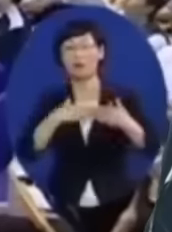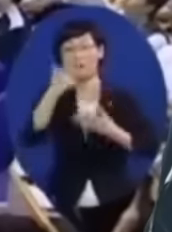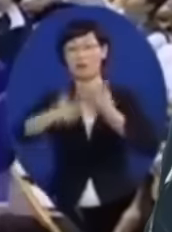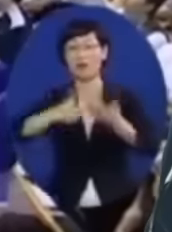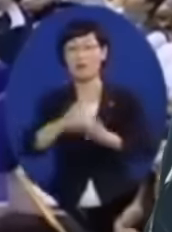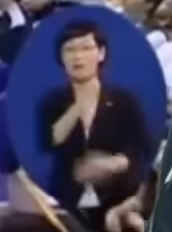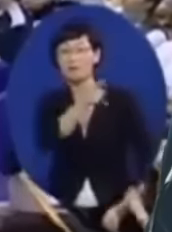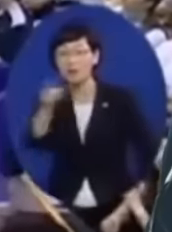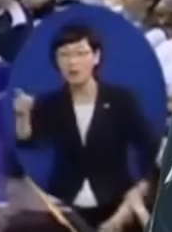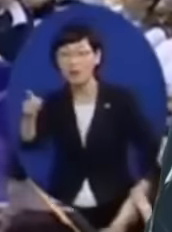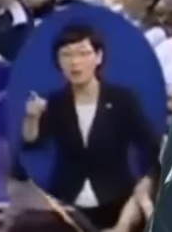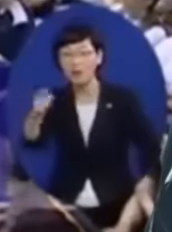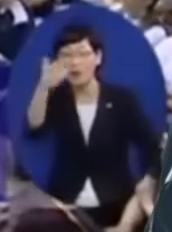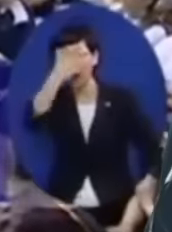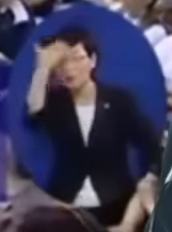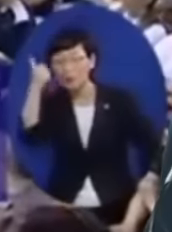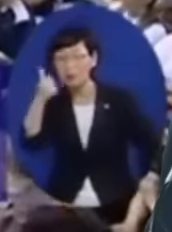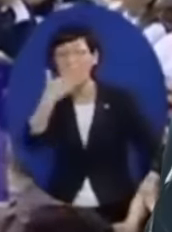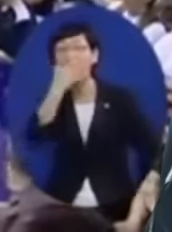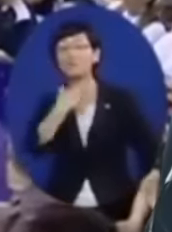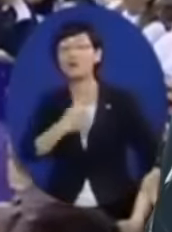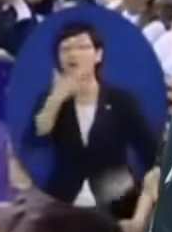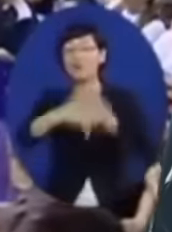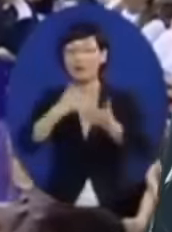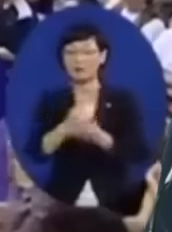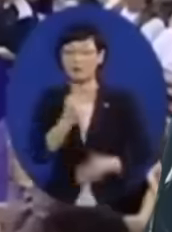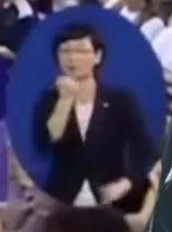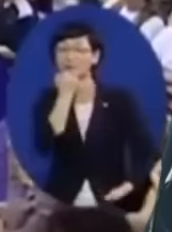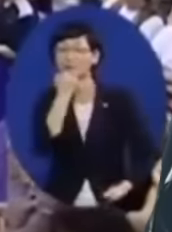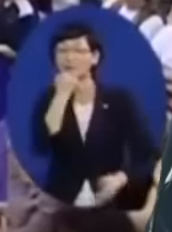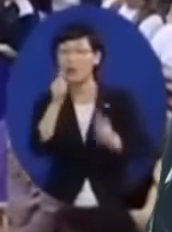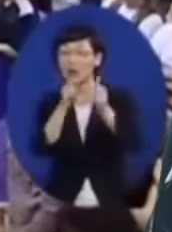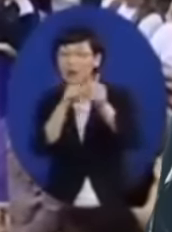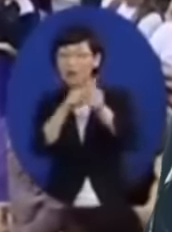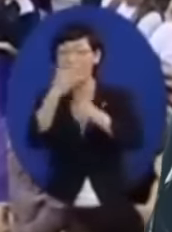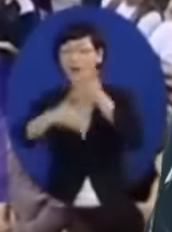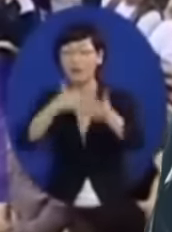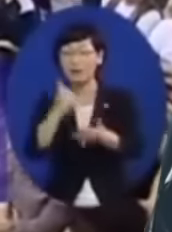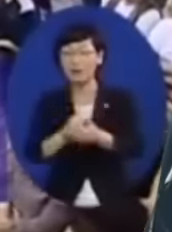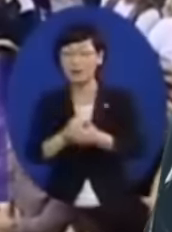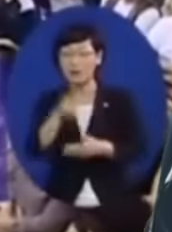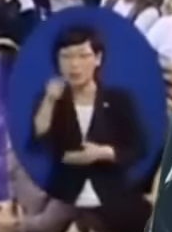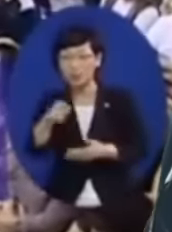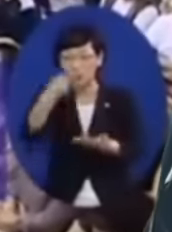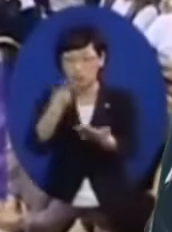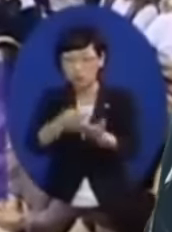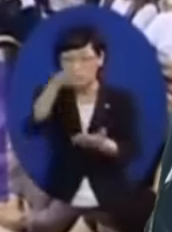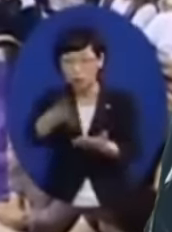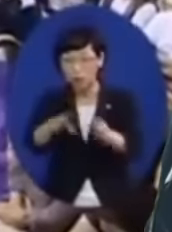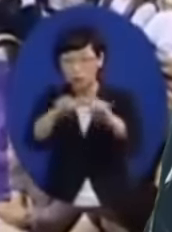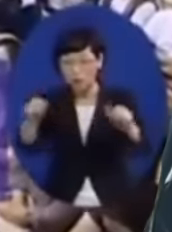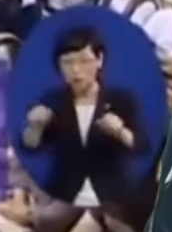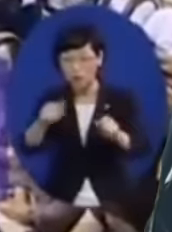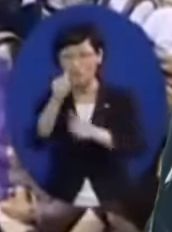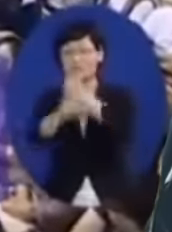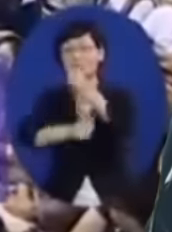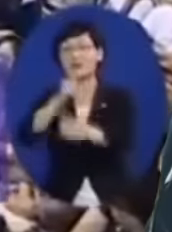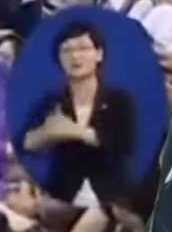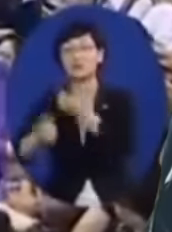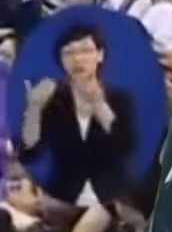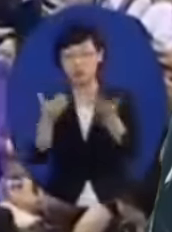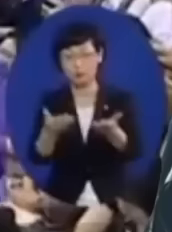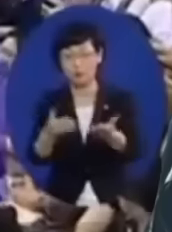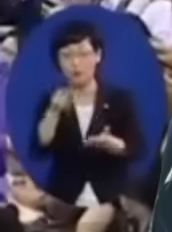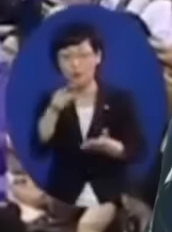야훼니 너희 조부 아브라함의 하나님이요 이삭의 하나님이라. 내가 누워있는 땅을 내가 너와 내 자손에게 주리니 내